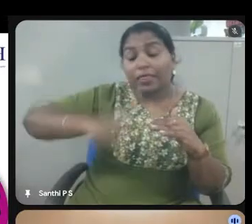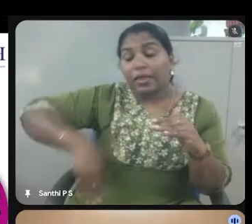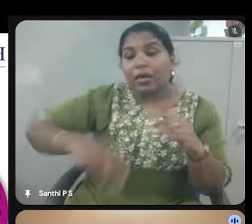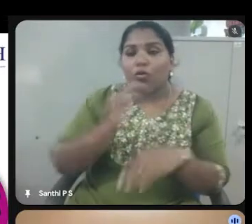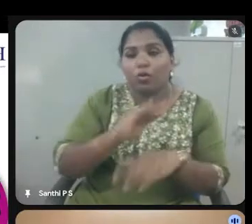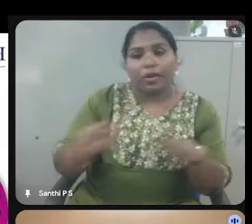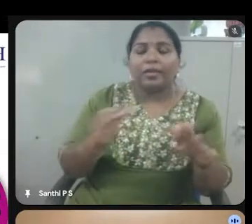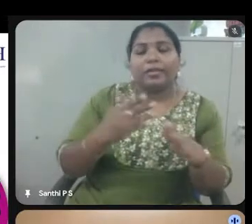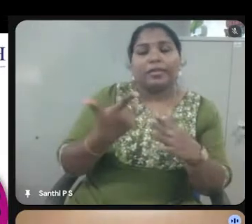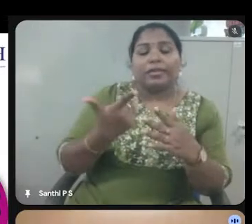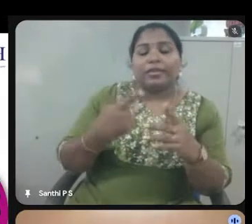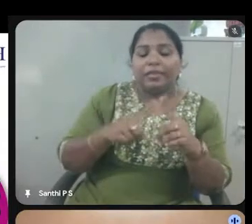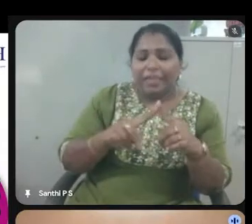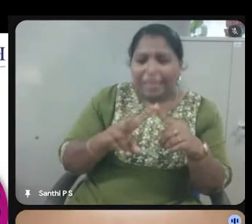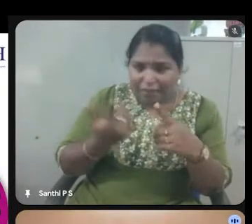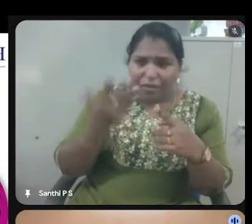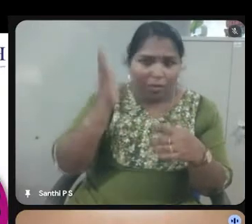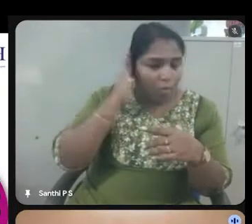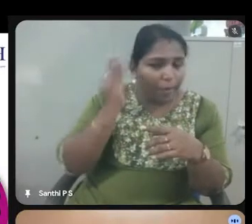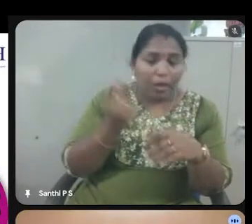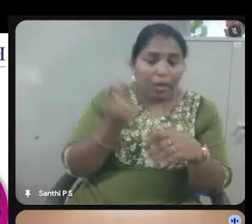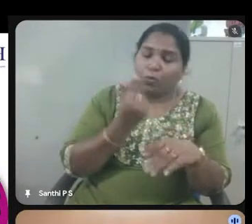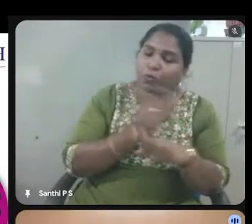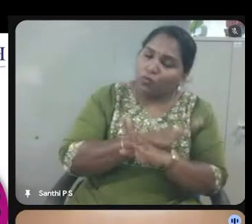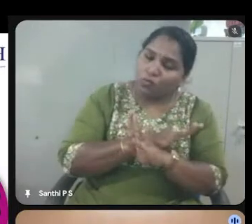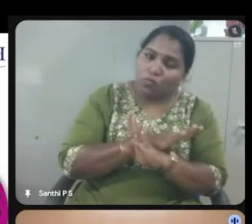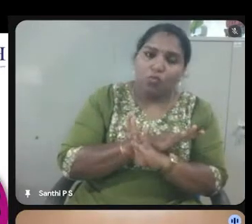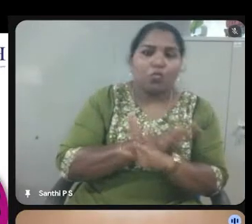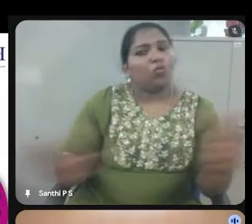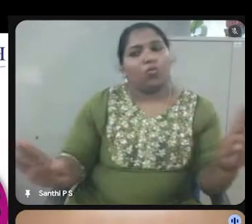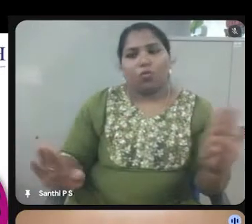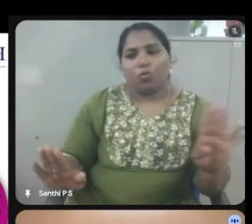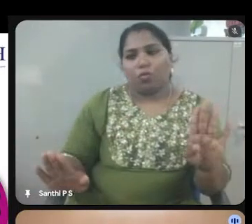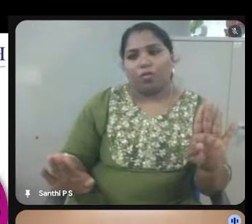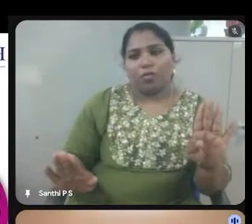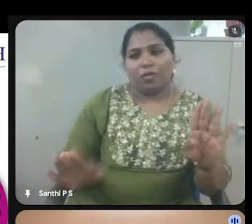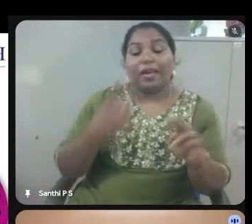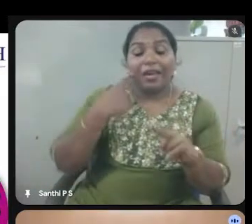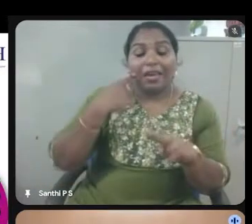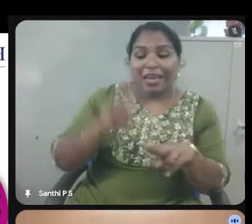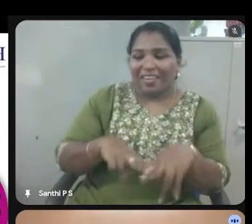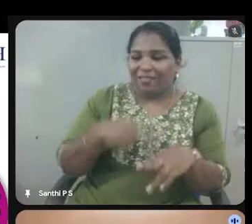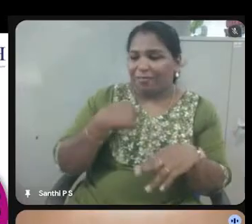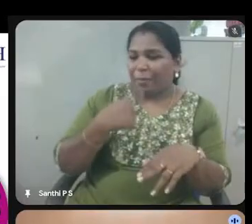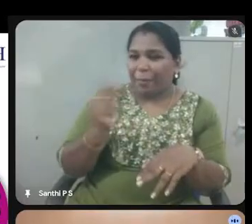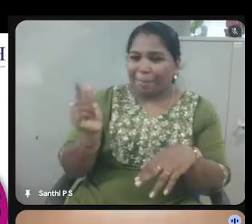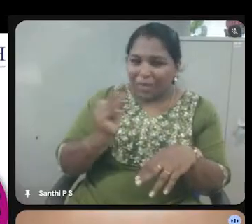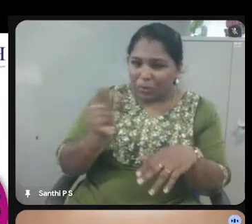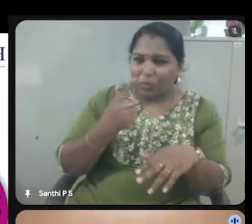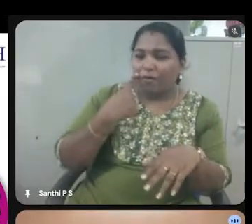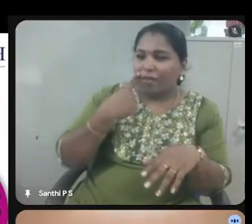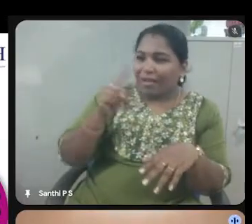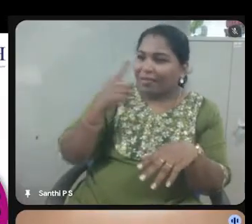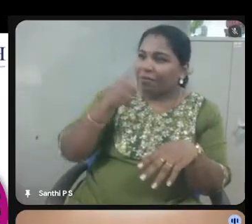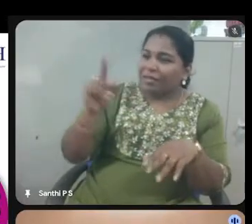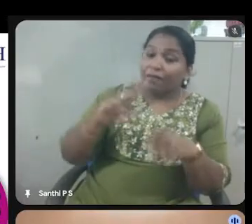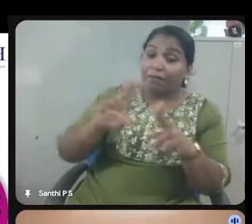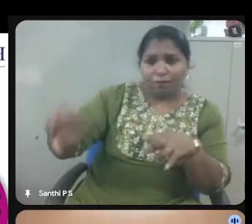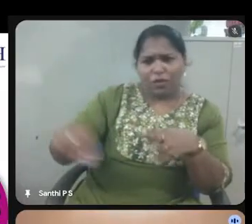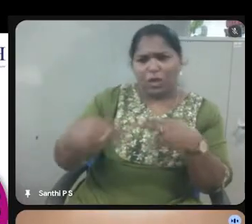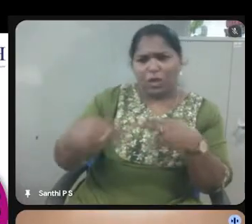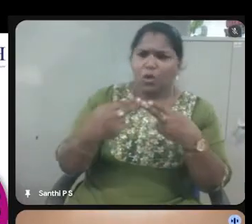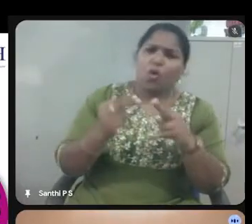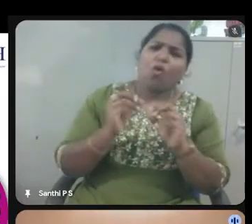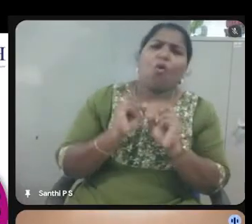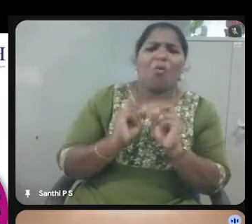അതായത് നോ സ്ക്രീൻ ടൈം എന്നാണ് പറയുന്നത് 2 വയസ്സ് വരെ. അതർ ദാൻ വീഡിയോ ചാറ്റിംഗ്, അതായത് ഇപ്പൊ നമ്മൾ ബന്ധുക്കളൊക്കെ വിളിക്കുവാണ്, വീഡിയോ കോൾ വിളിക്കുവാണ്, അപ്പം കുട്ടികൾക്ക്